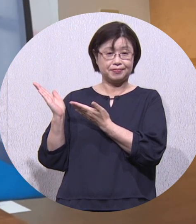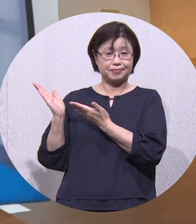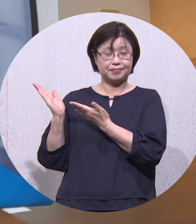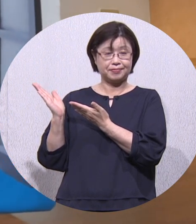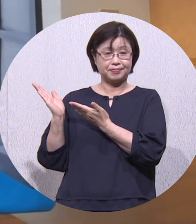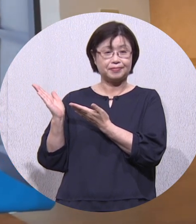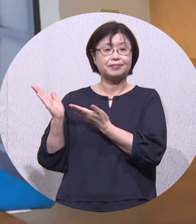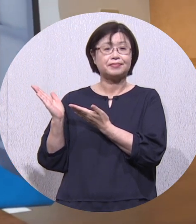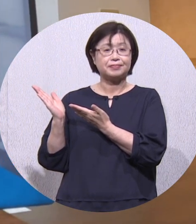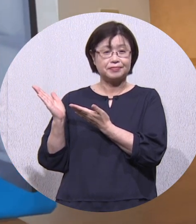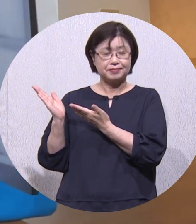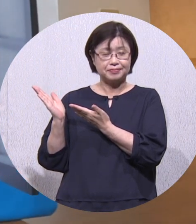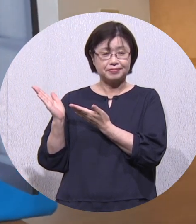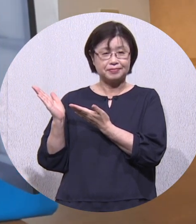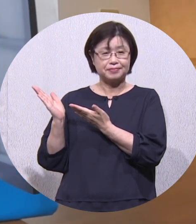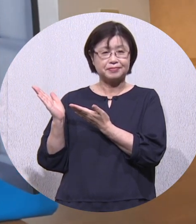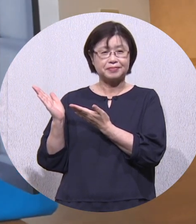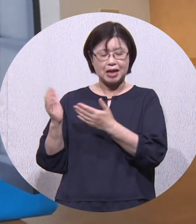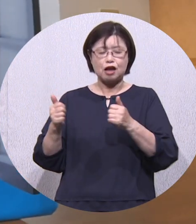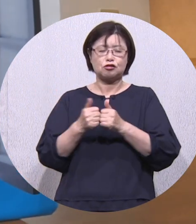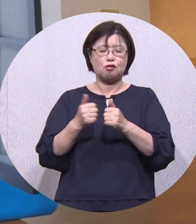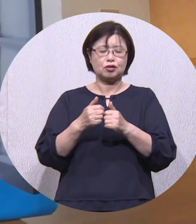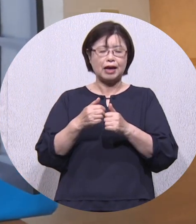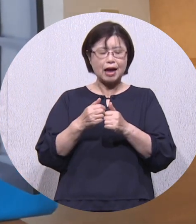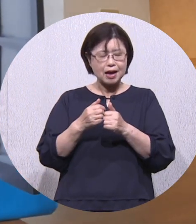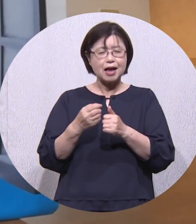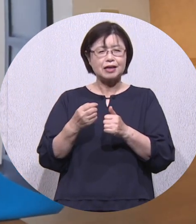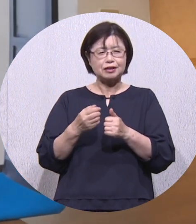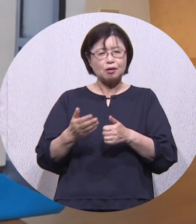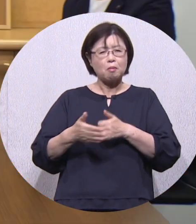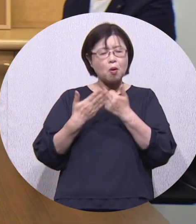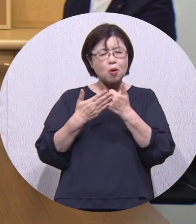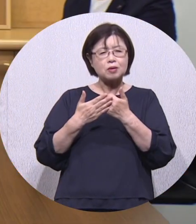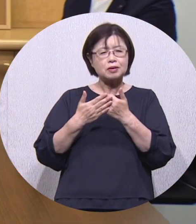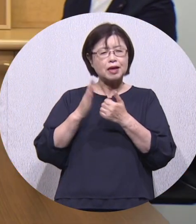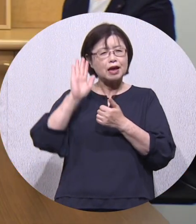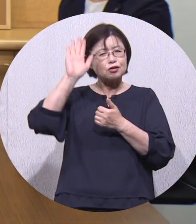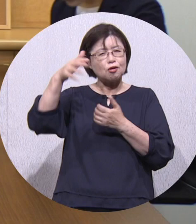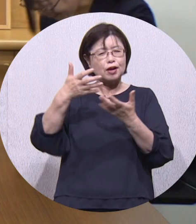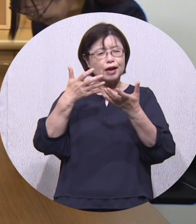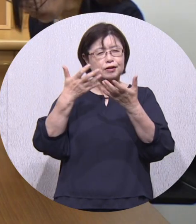方によって描く未来が形になっていきます。今井さん、